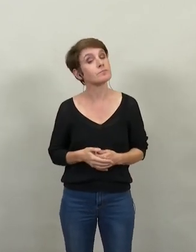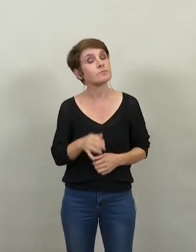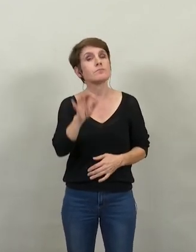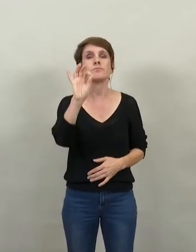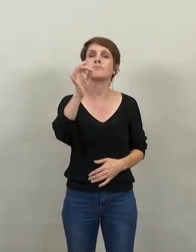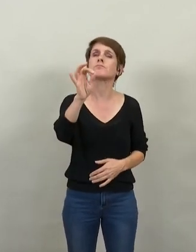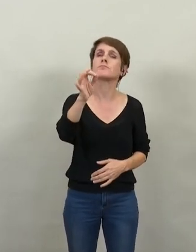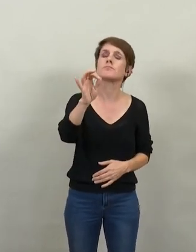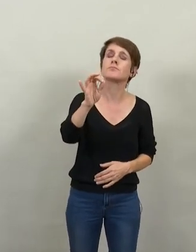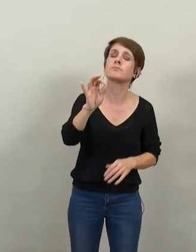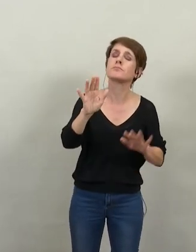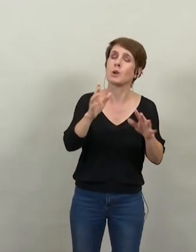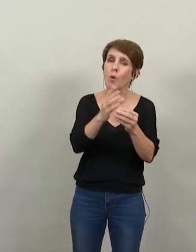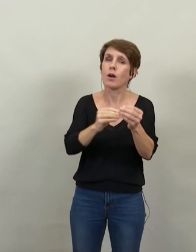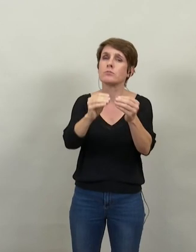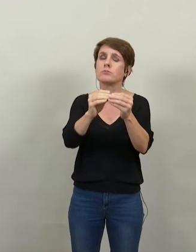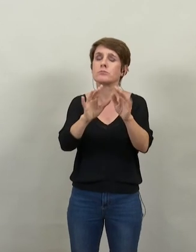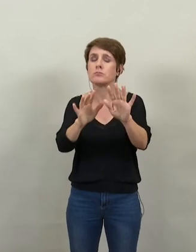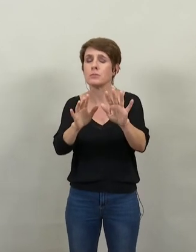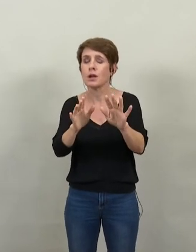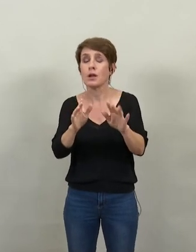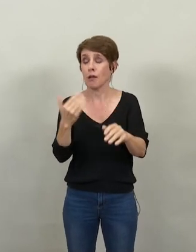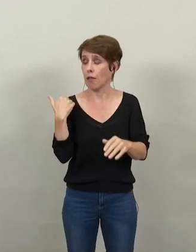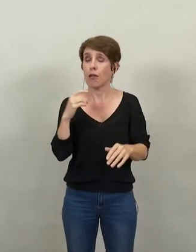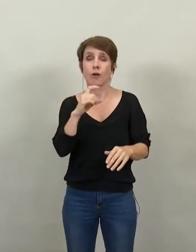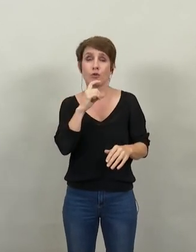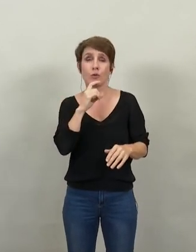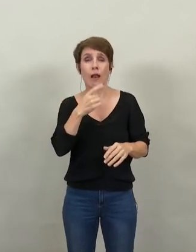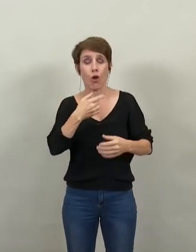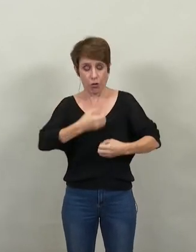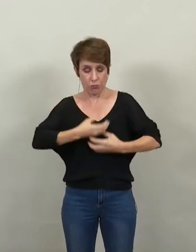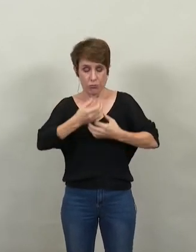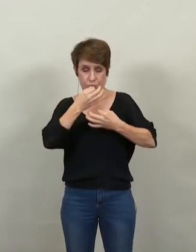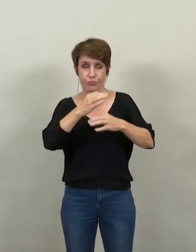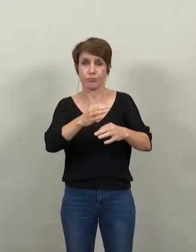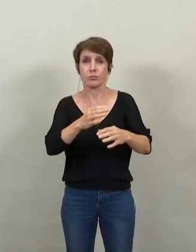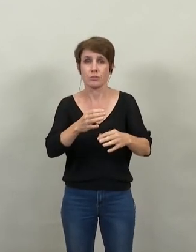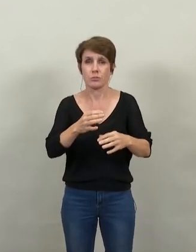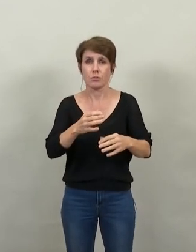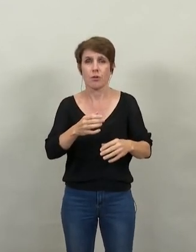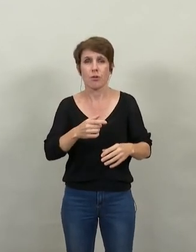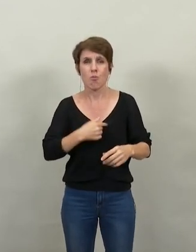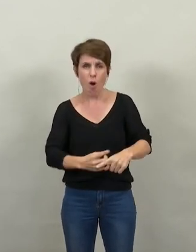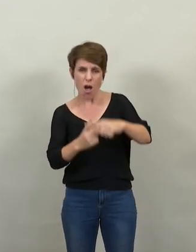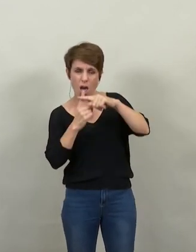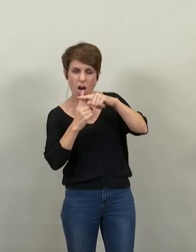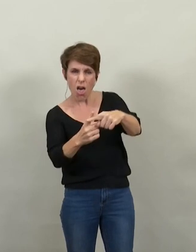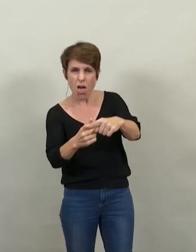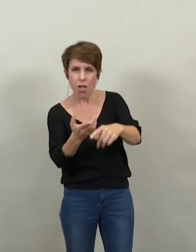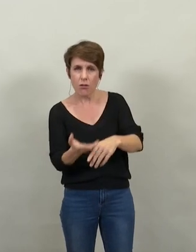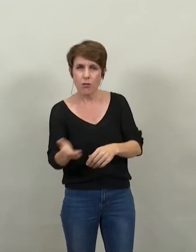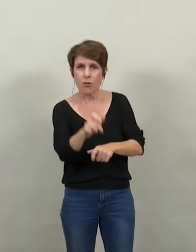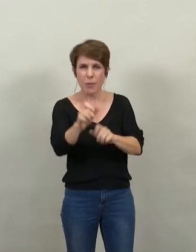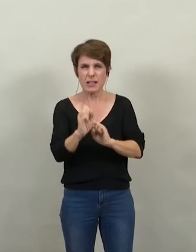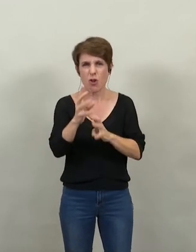propos on pointe pas du doigt donc les amateurs de véloos on ne dit pas qu'ils ne savent pas faire des vélos ou qu'ils